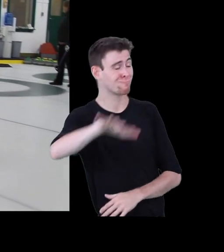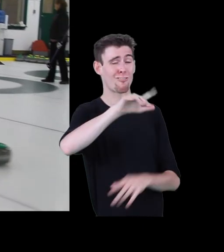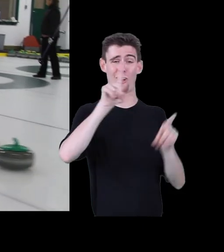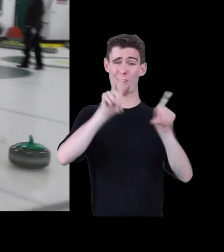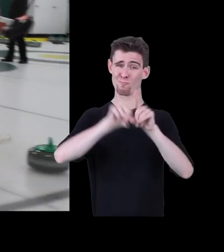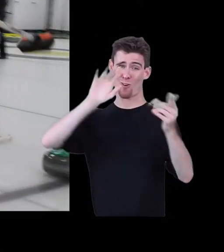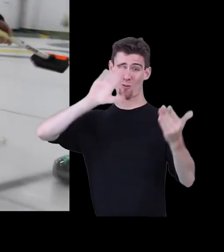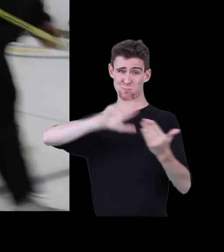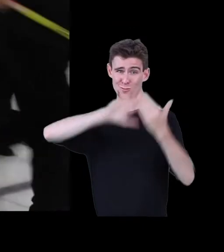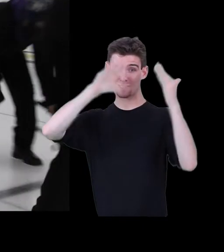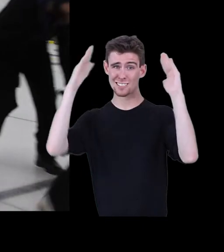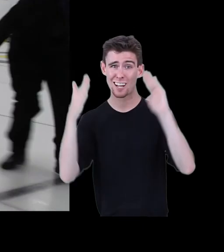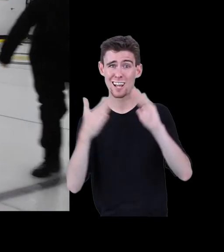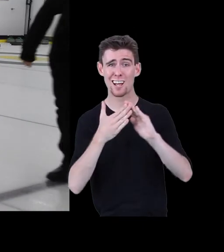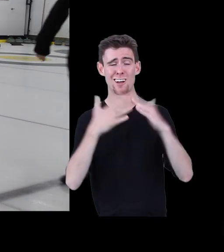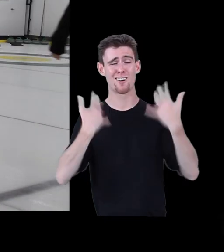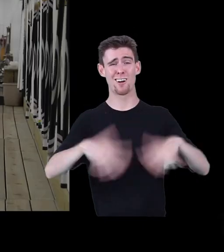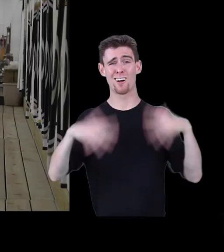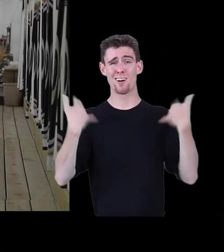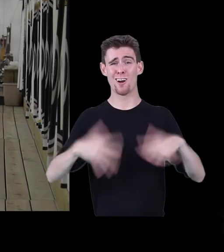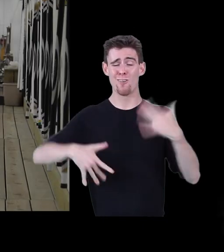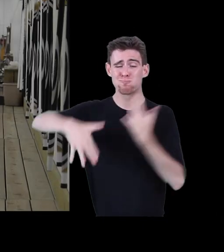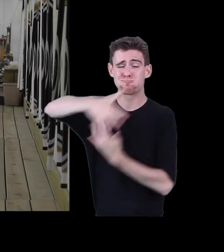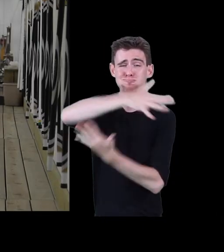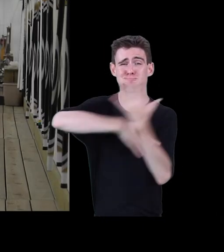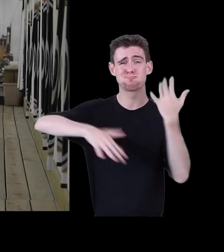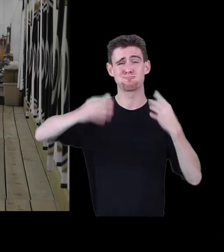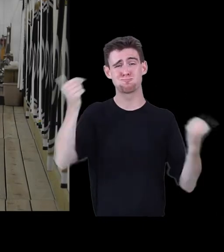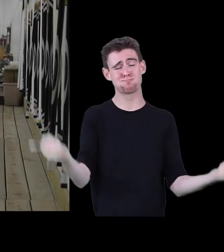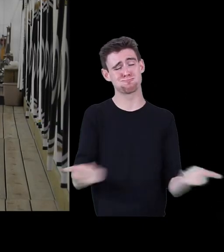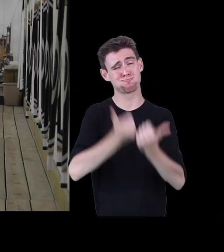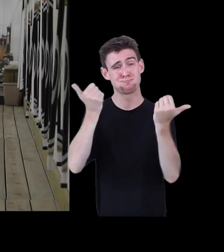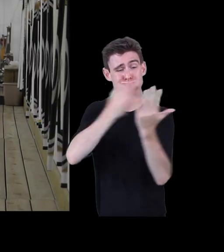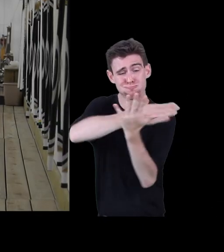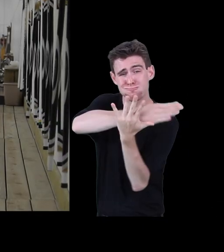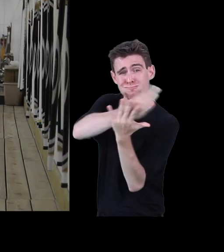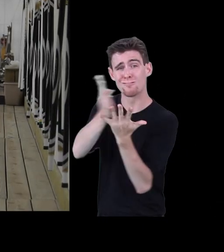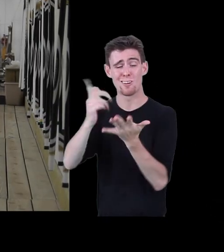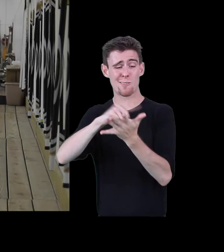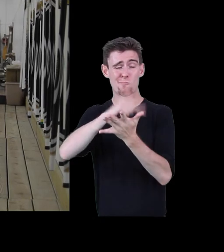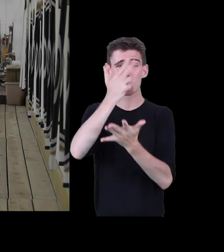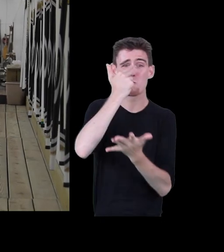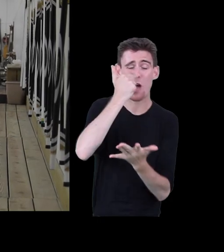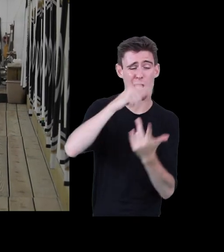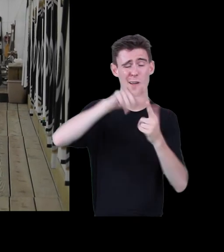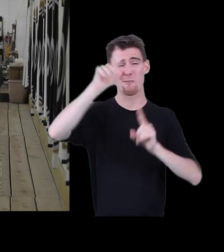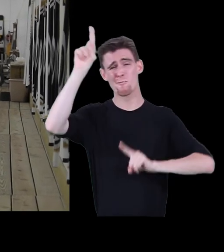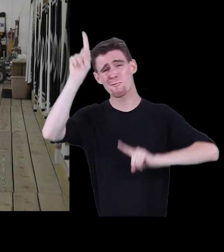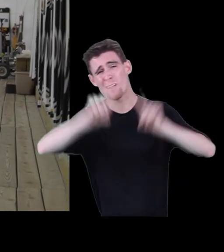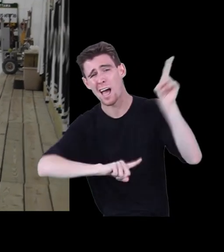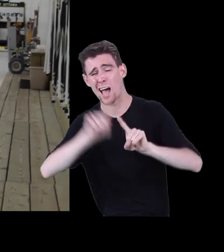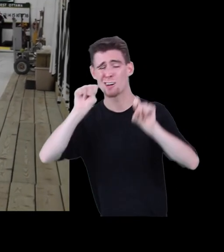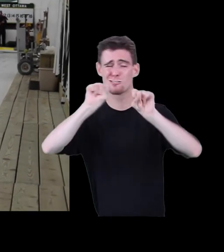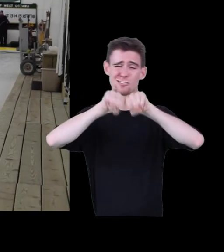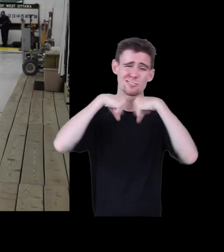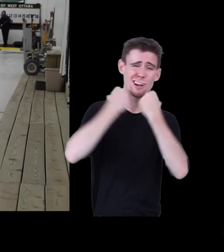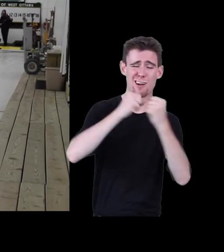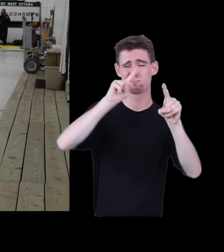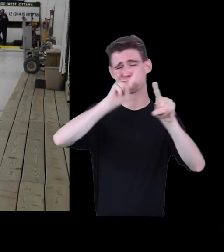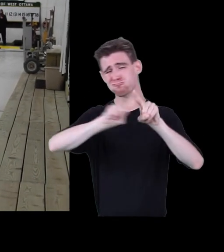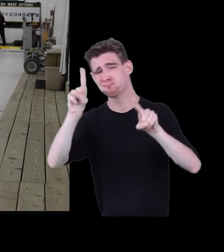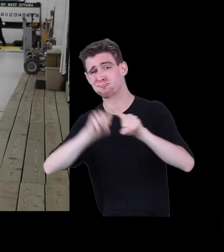Comme communauté, ils se manifestent dans des sports, dans des fêtes familiales, dans des rencontres sociales au niveau